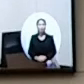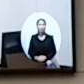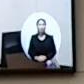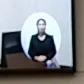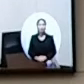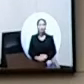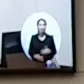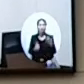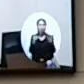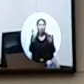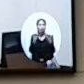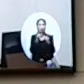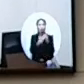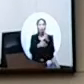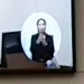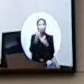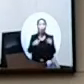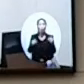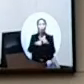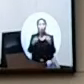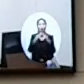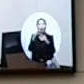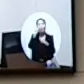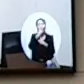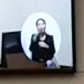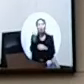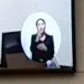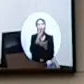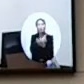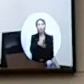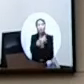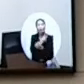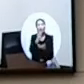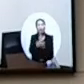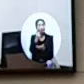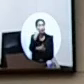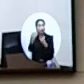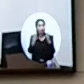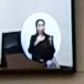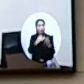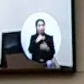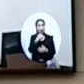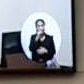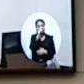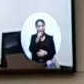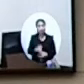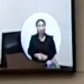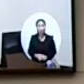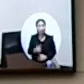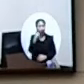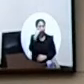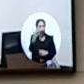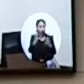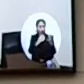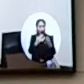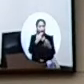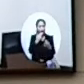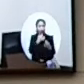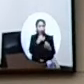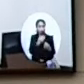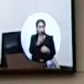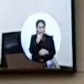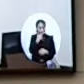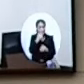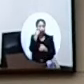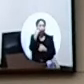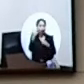의사협정 제19항 안동시 공동주택 지원조례 일부 개정조례안에 대하여 질의나 토론하신 분 계십니까? 질의나 토론하신 분 양기심으로 질의 및